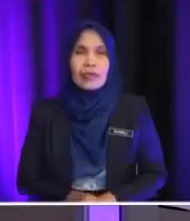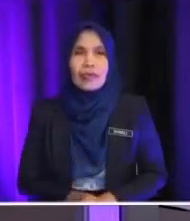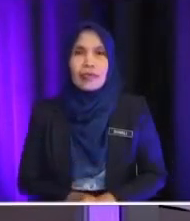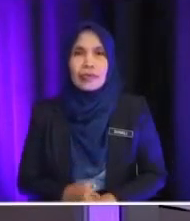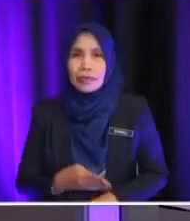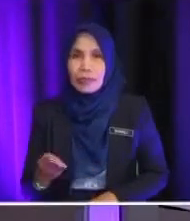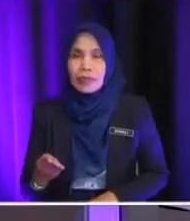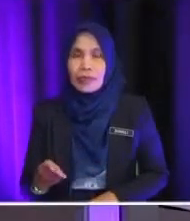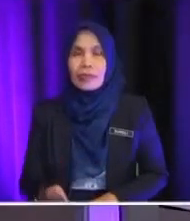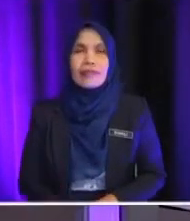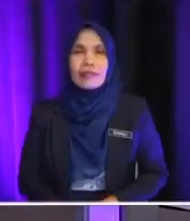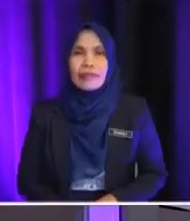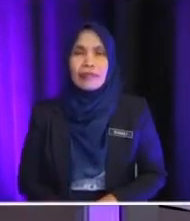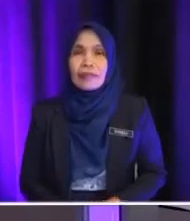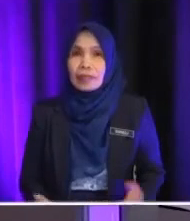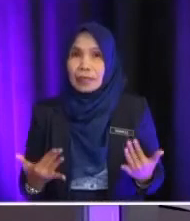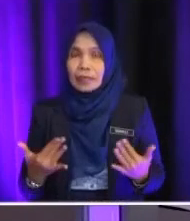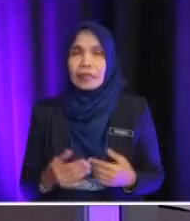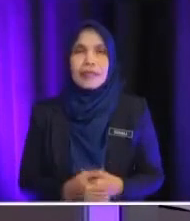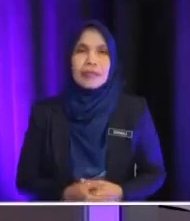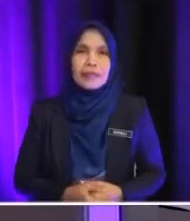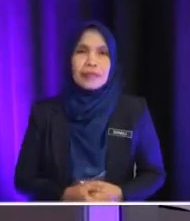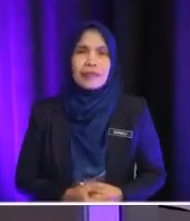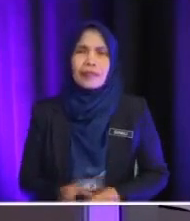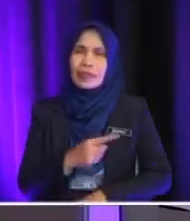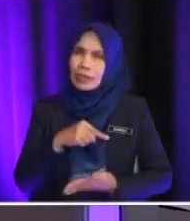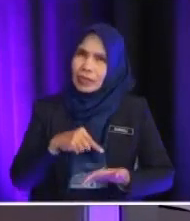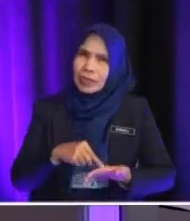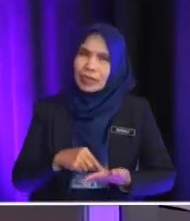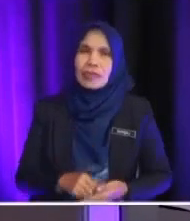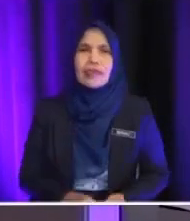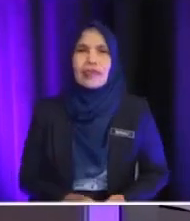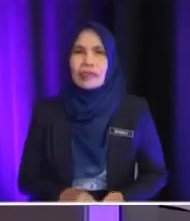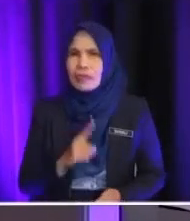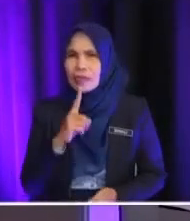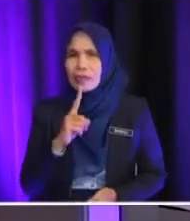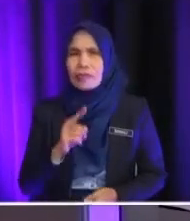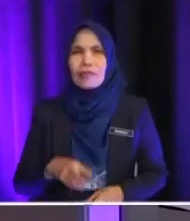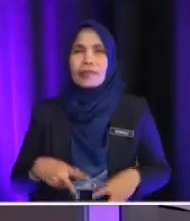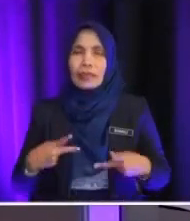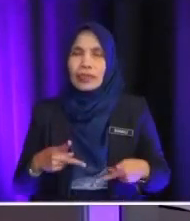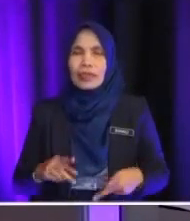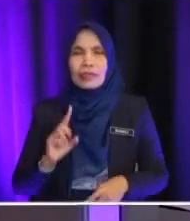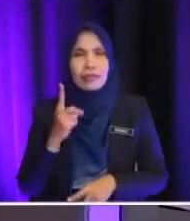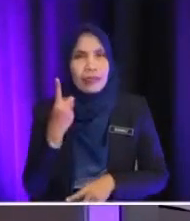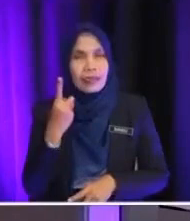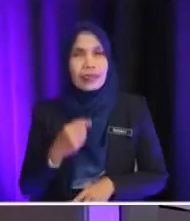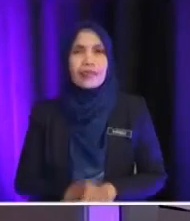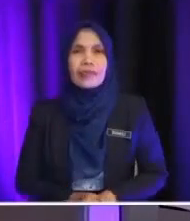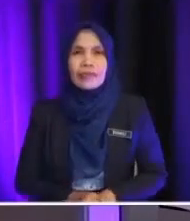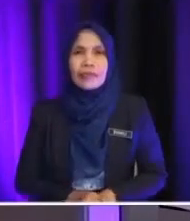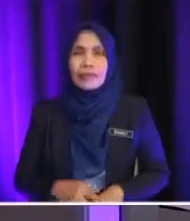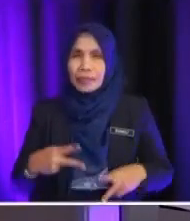ni cikgu cuma nak ajar satu kaedah iaitu kaedah haba kering, kaedah